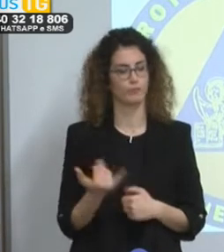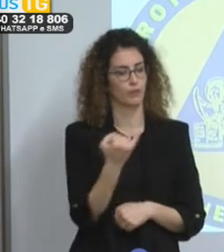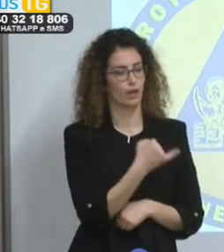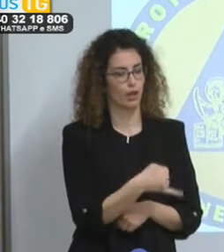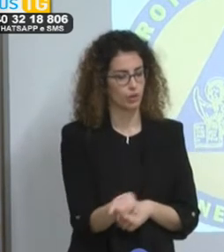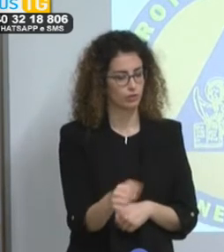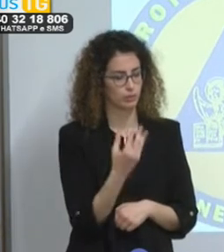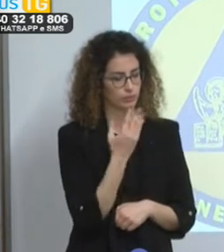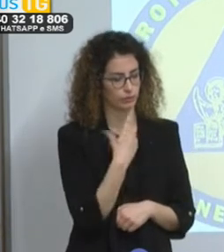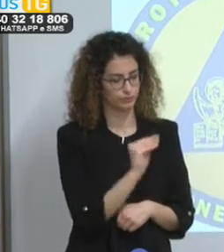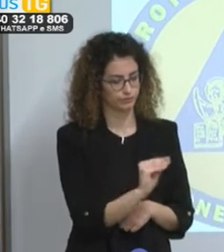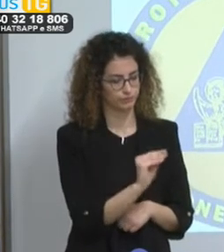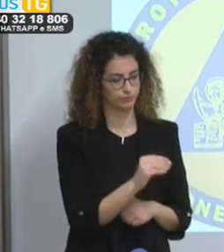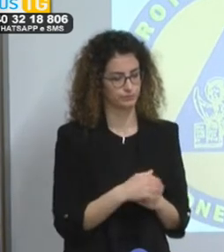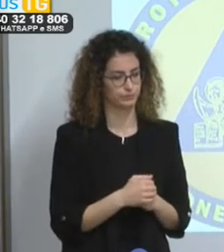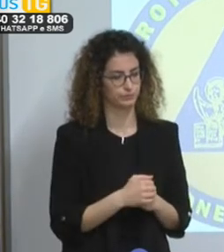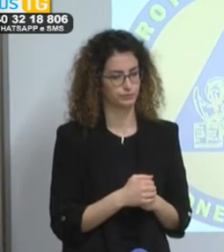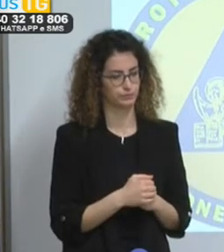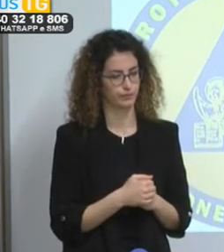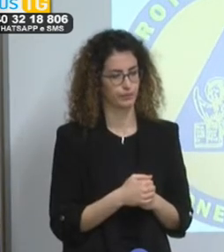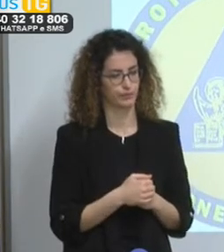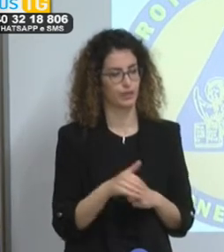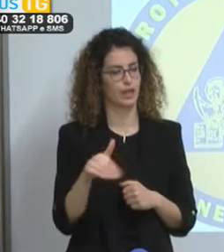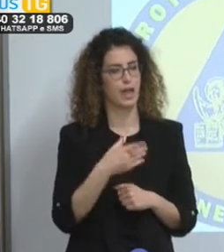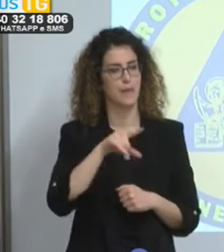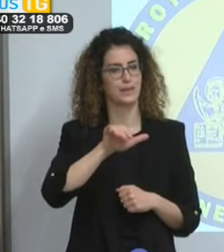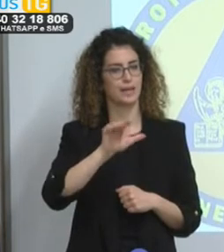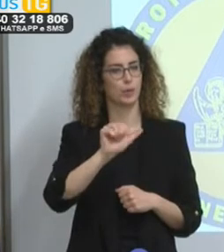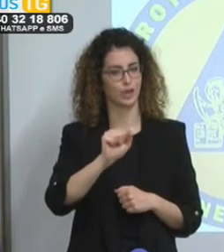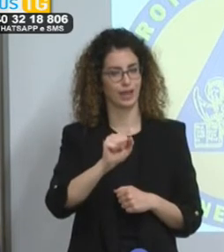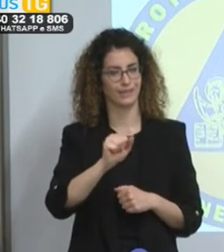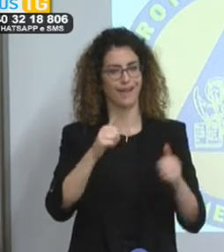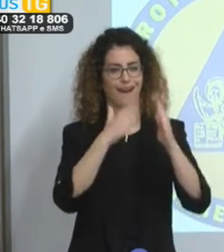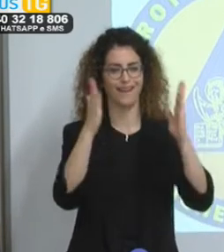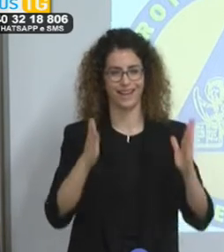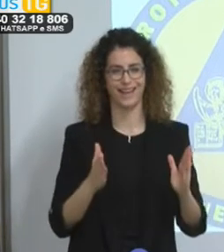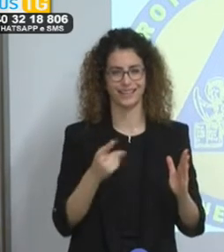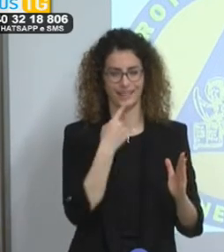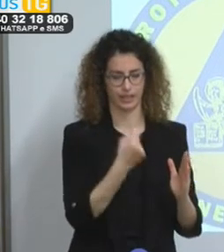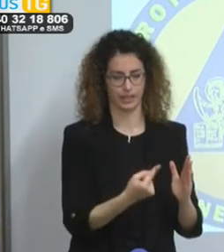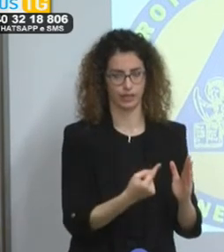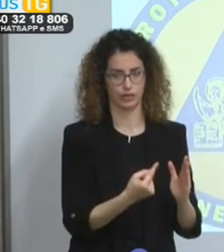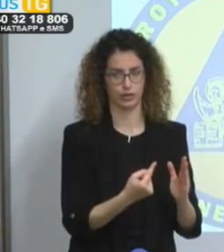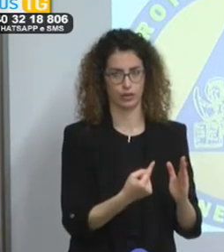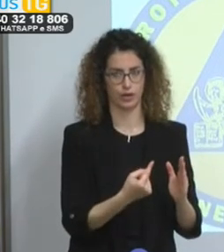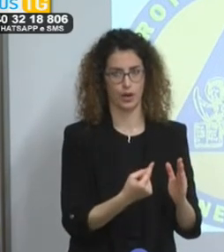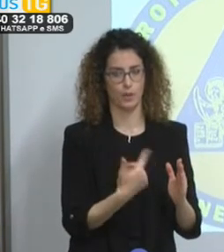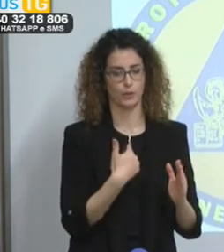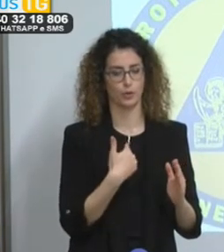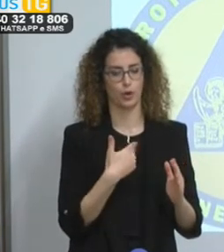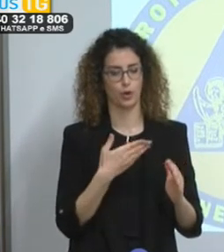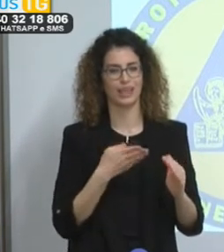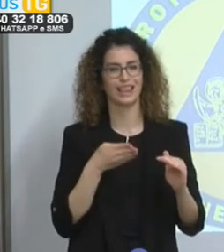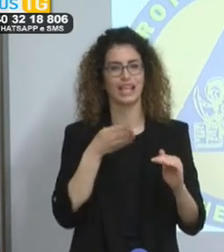L'ultima cosa che le volevo chiedere invece riguarda la Pedemontana e la Galleria di Mario, allora, che aveva accennato, ma riguarda la